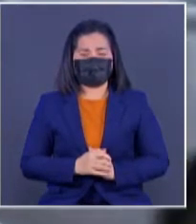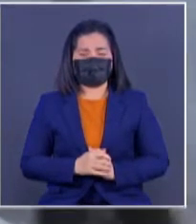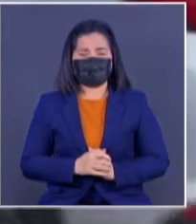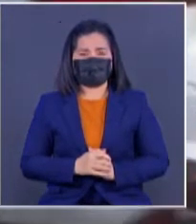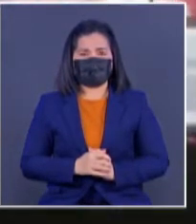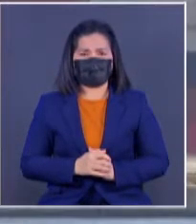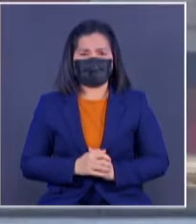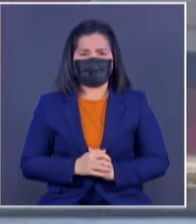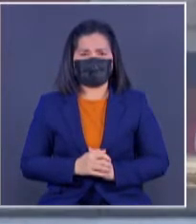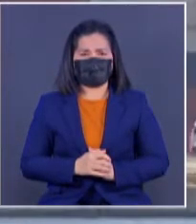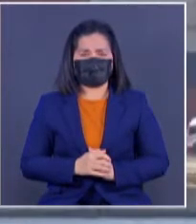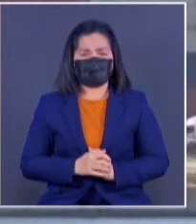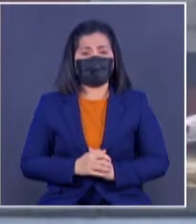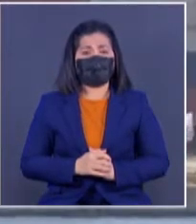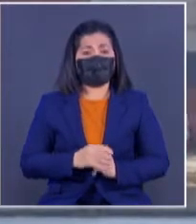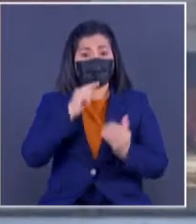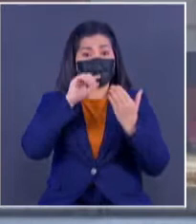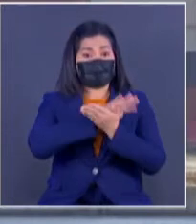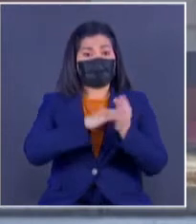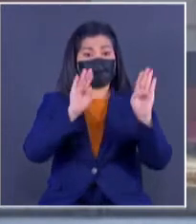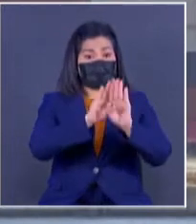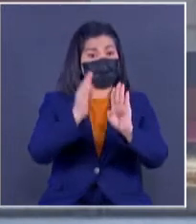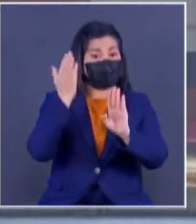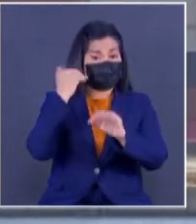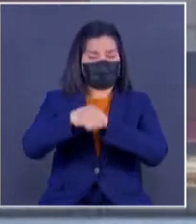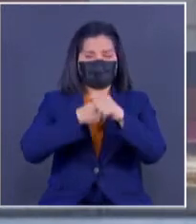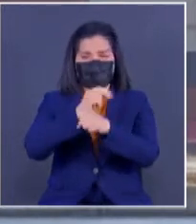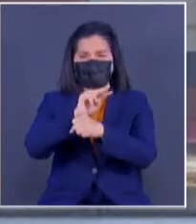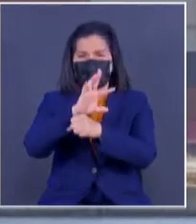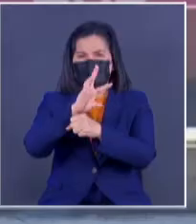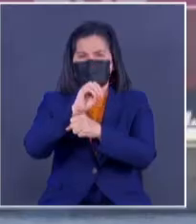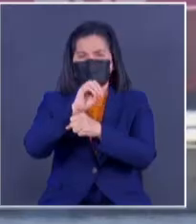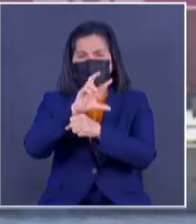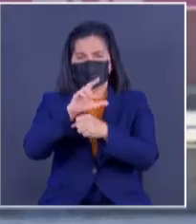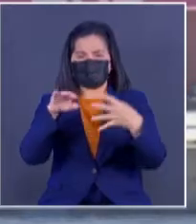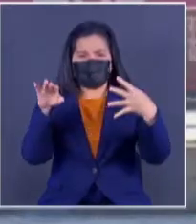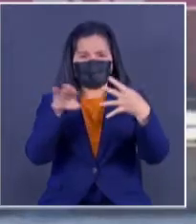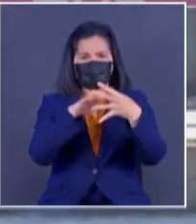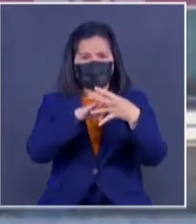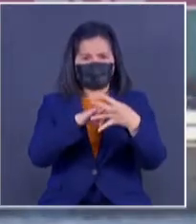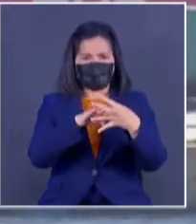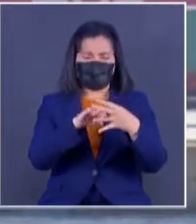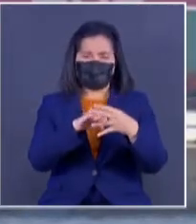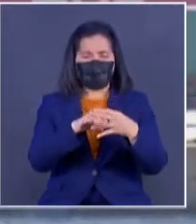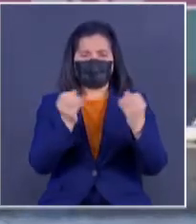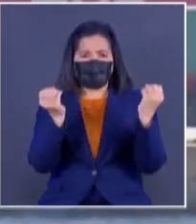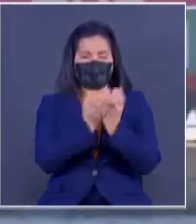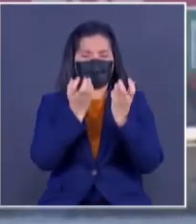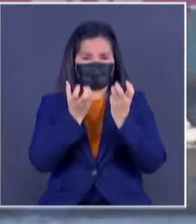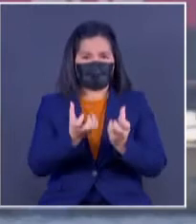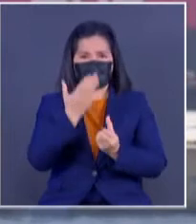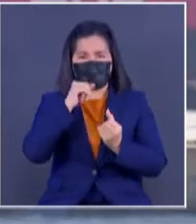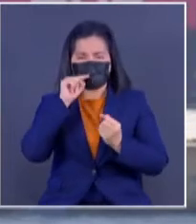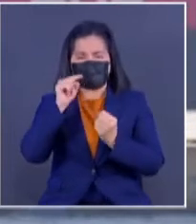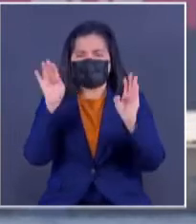ลกระทบนี้น้อยกว่าการล็อกดาวน์ทั่วประเทศในช่วงกลางปี63ที่ผ่านมา ครับ รอบแรกโควิดของเรานะครับตอนนั้นล็อกดาวน์ทั้